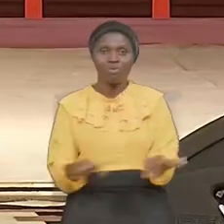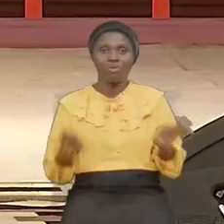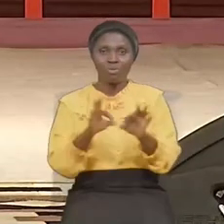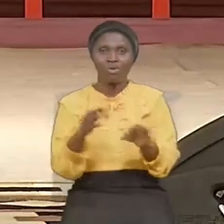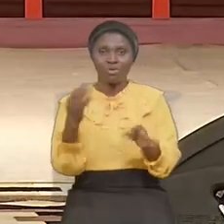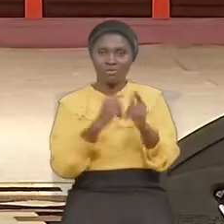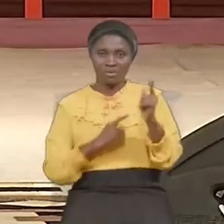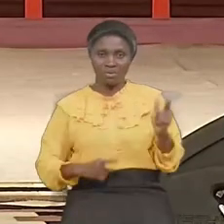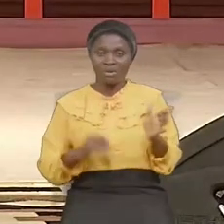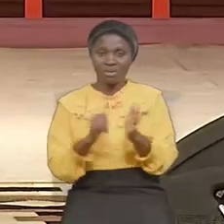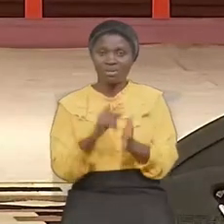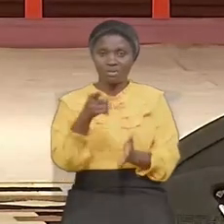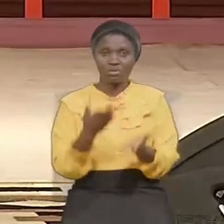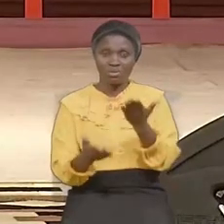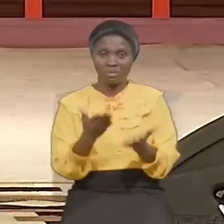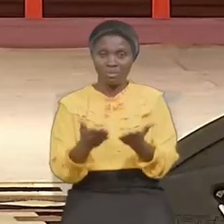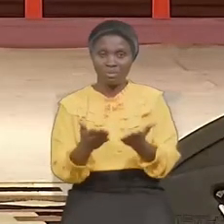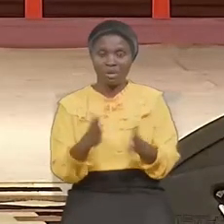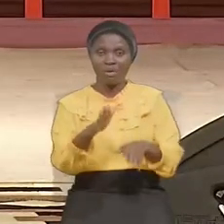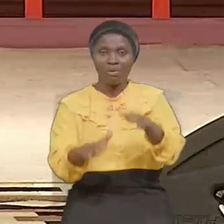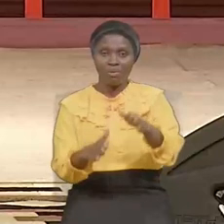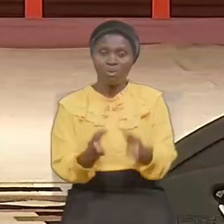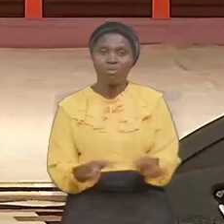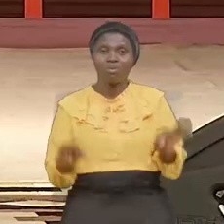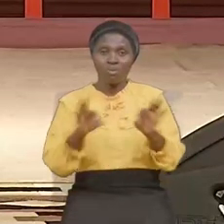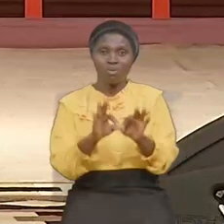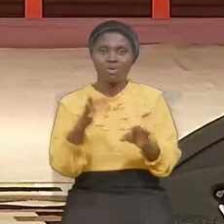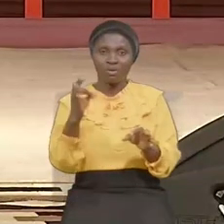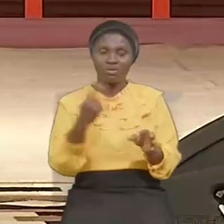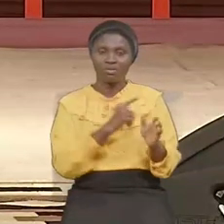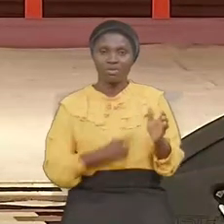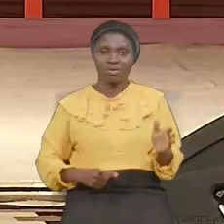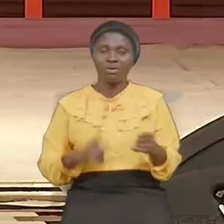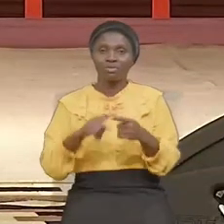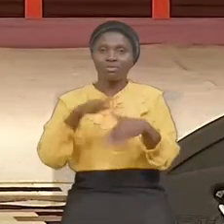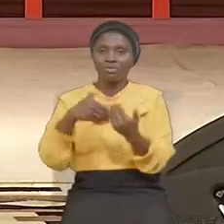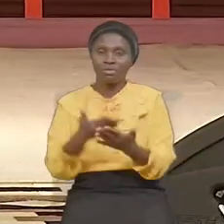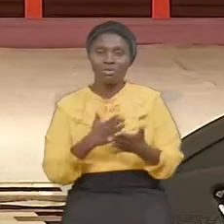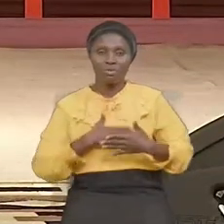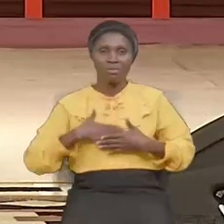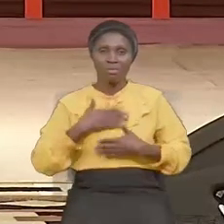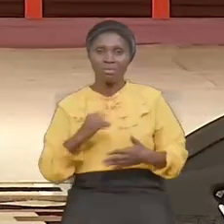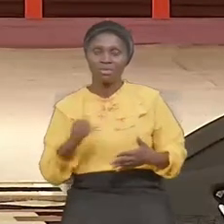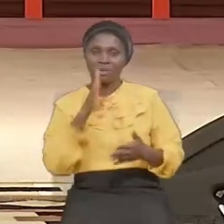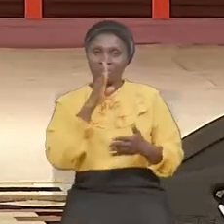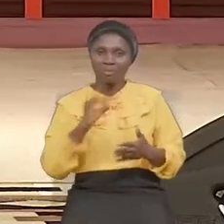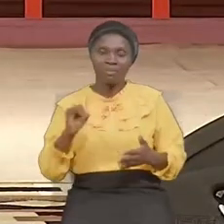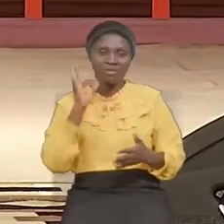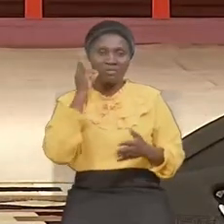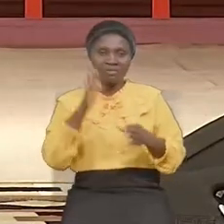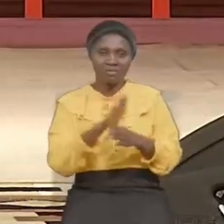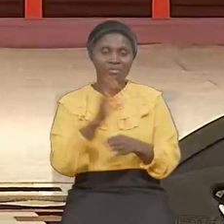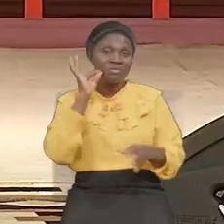Pour marcher d'une manière digne du Seigneur et lui être entièrement agréable, portant des fruits en toutes sortes de